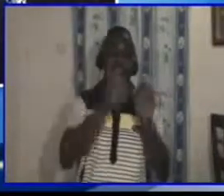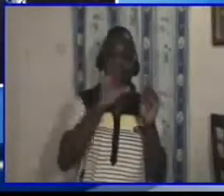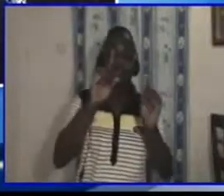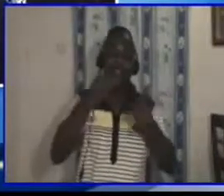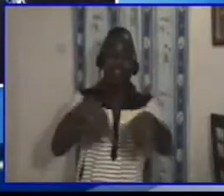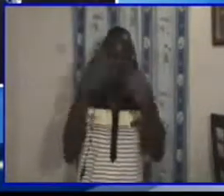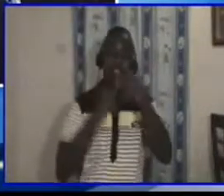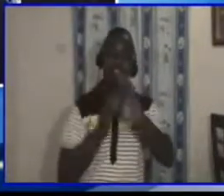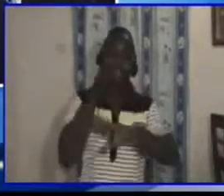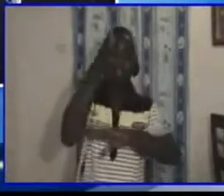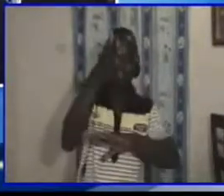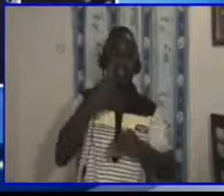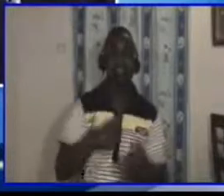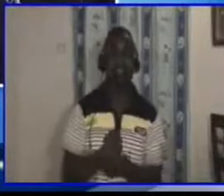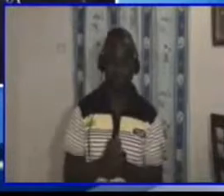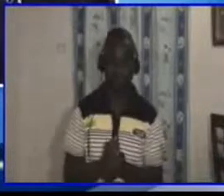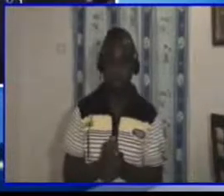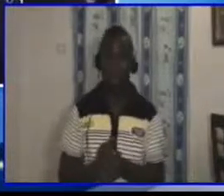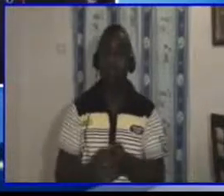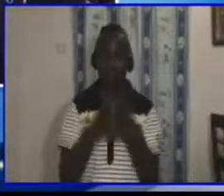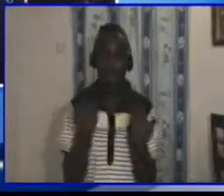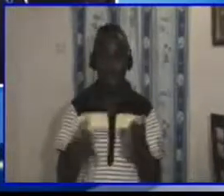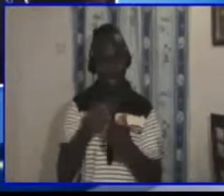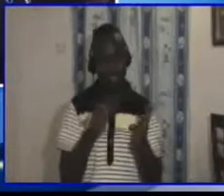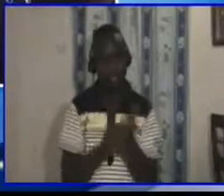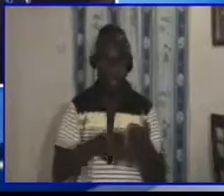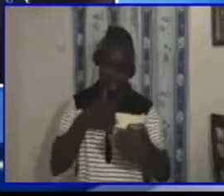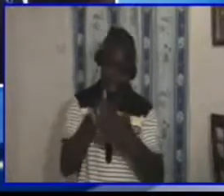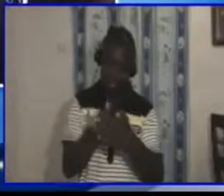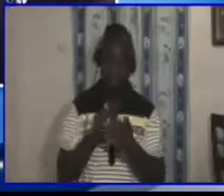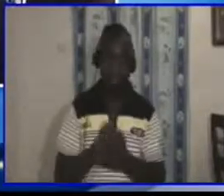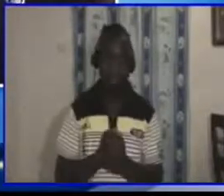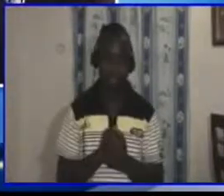colui che era che è che ha da venire